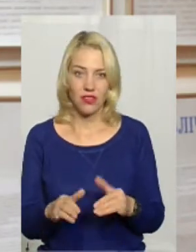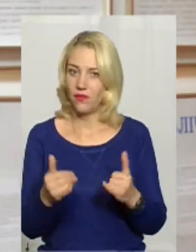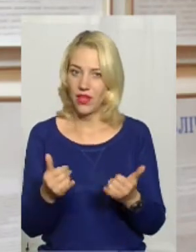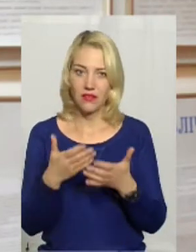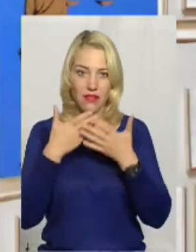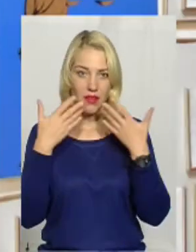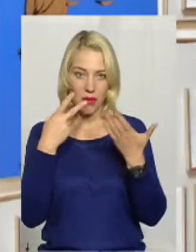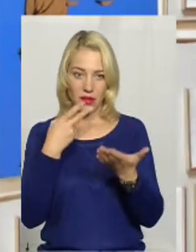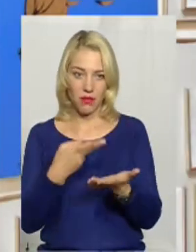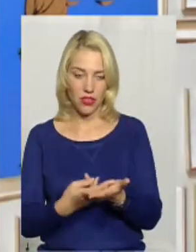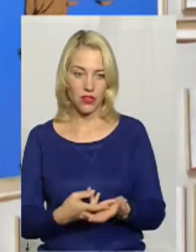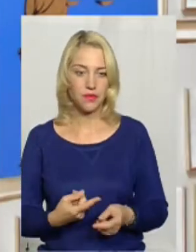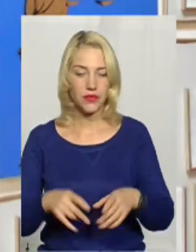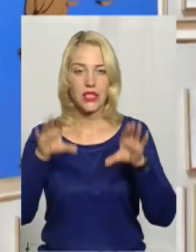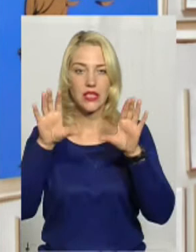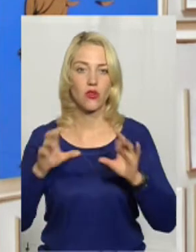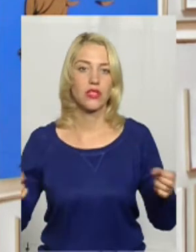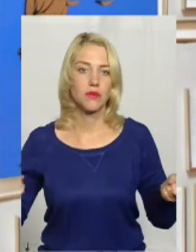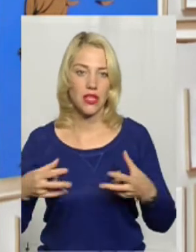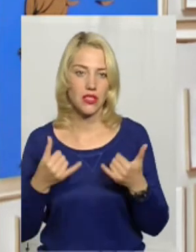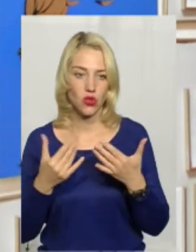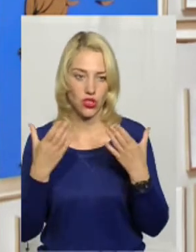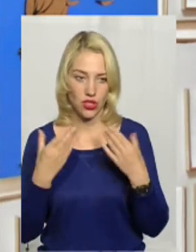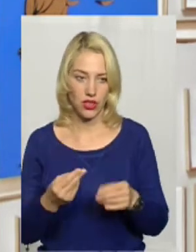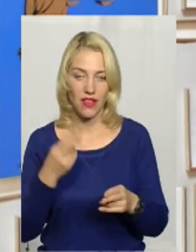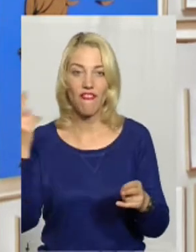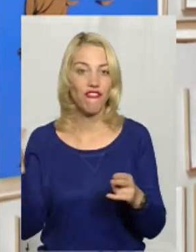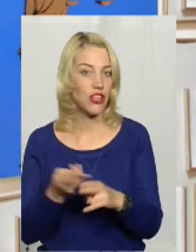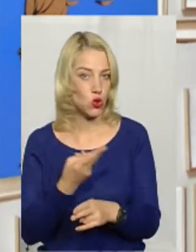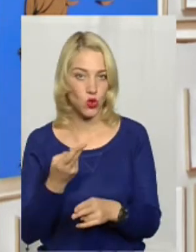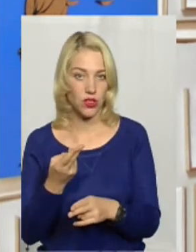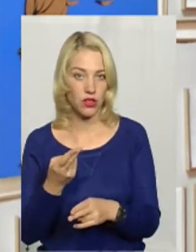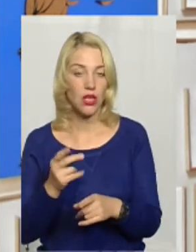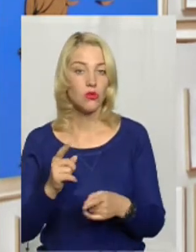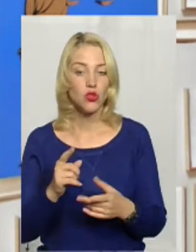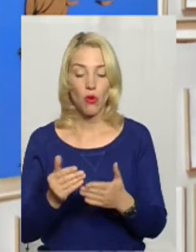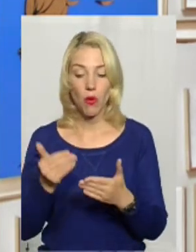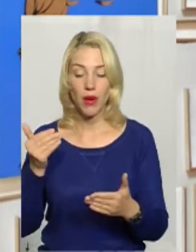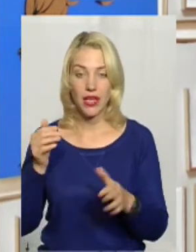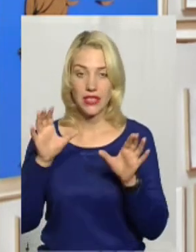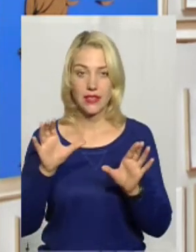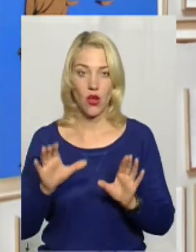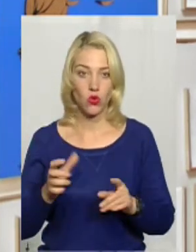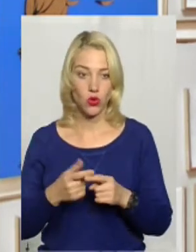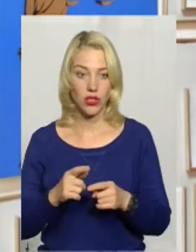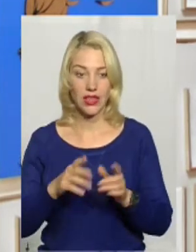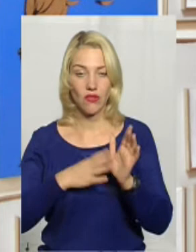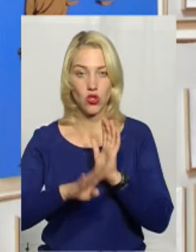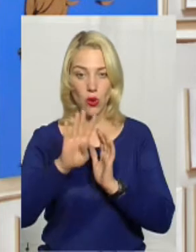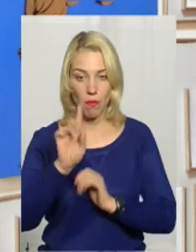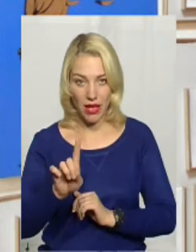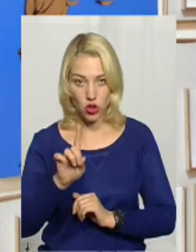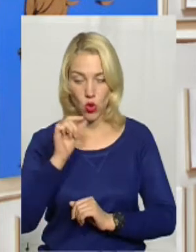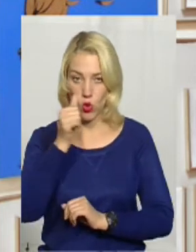не передбачено. Спеціальний закон на сьогоднішній день він відсутній, тому що попередній закон 91-го року